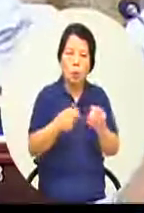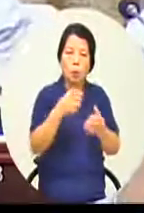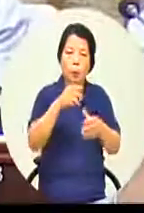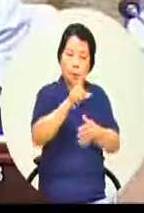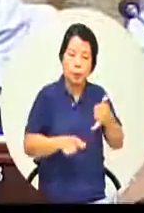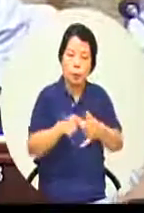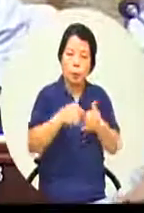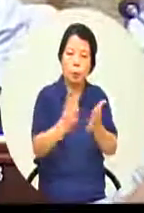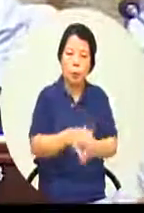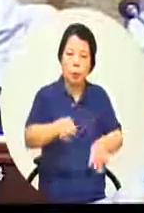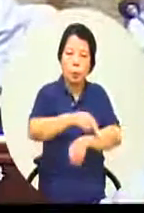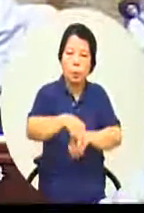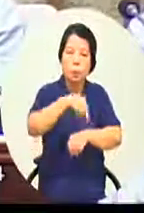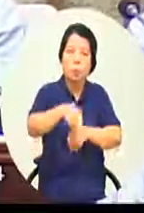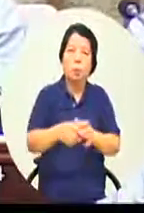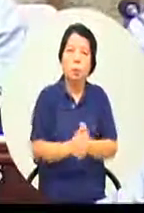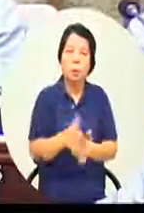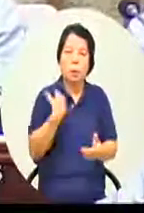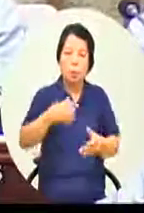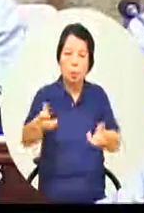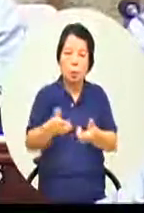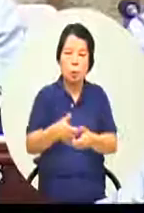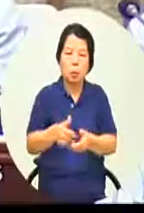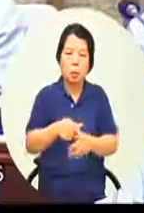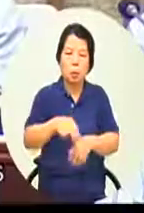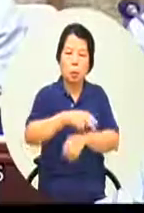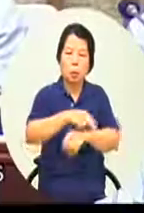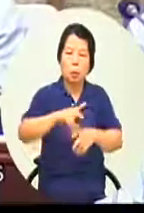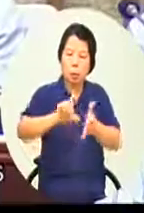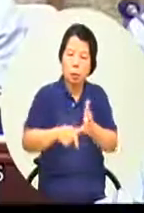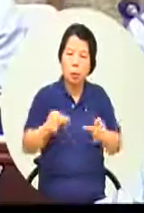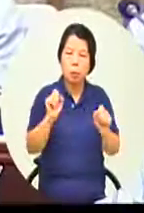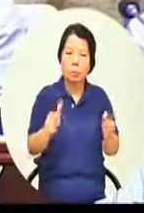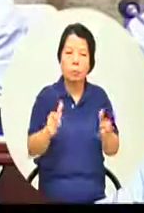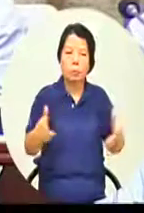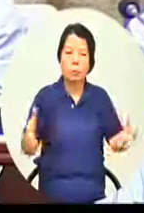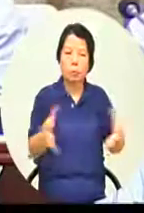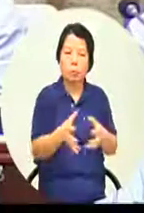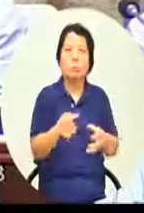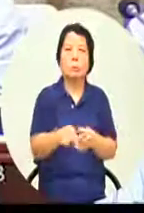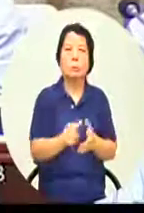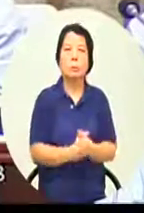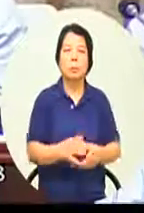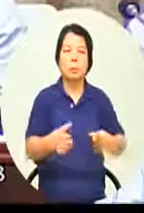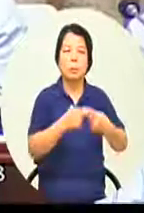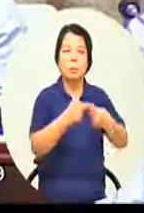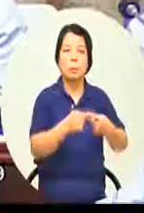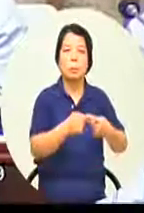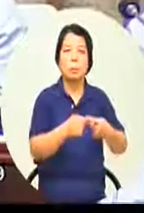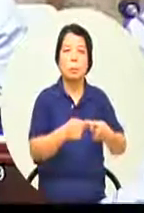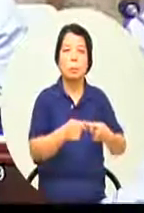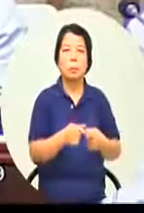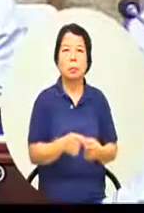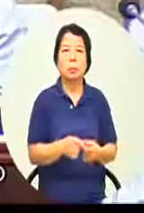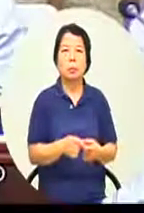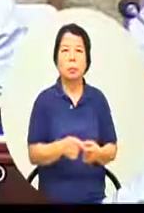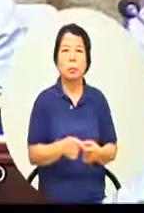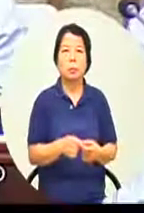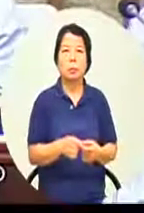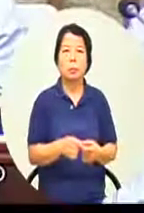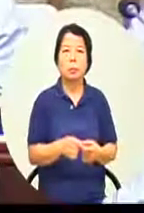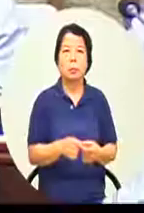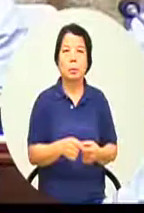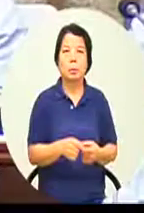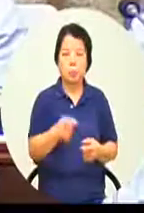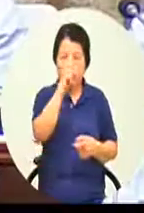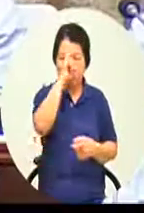计的期程、设计的里程碑跟施工的里程碑。那设计里程碑开始，我们第一阶段，因为